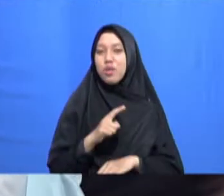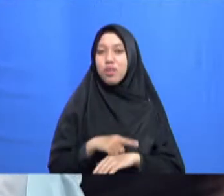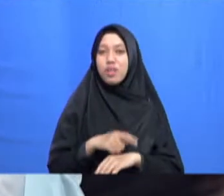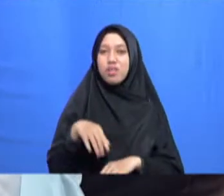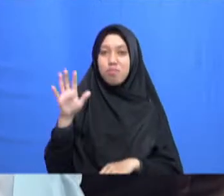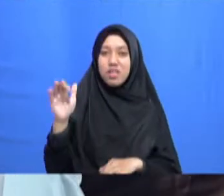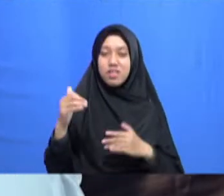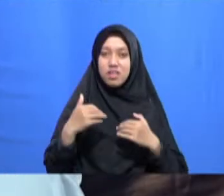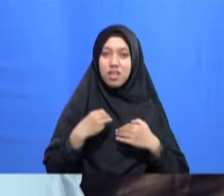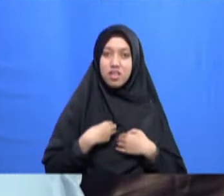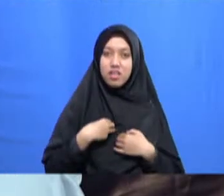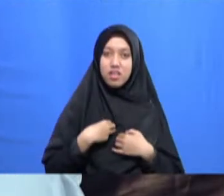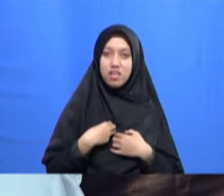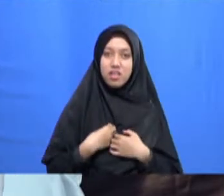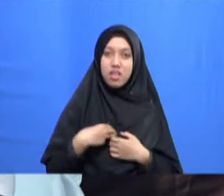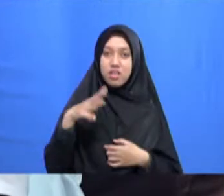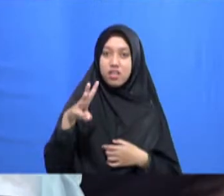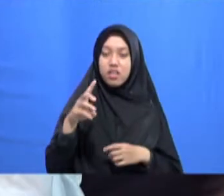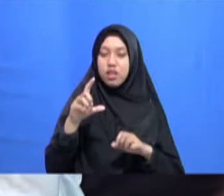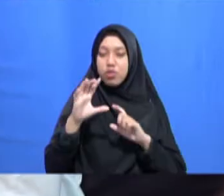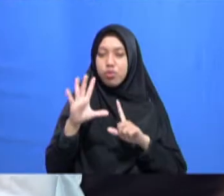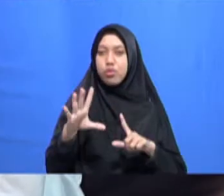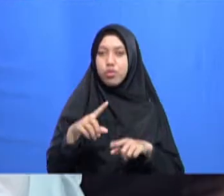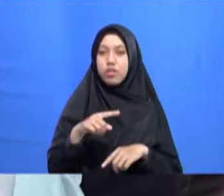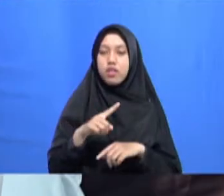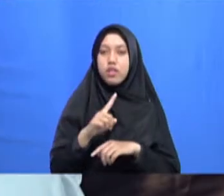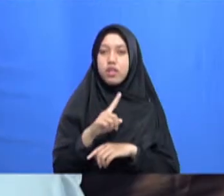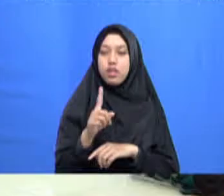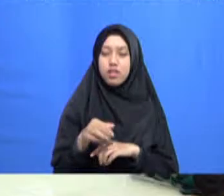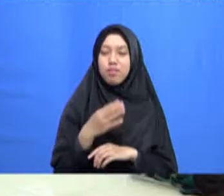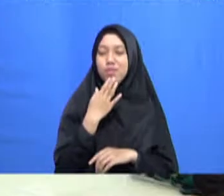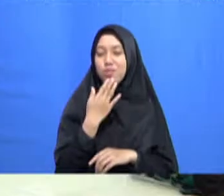ada tersisa 37 detik. Terima kasih.